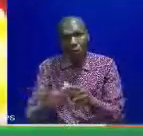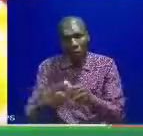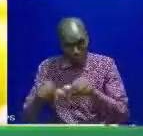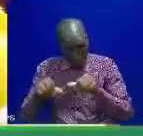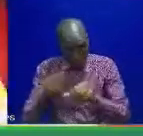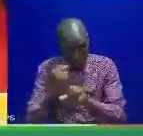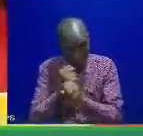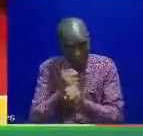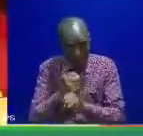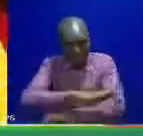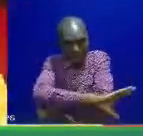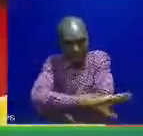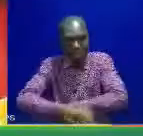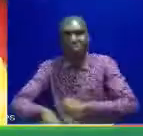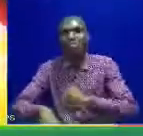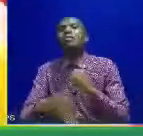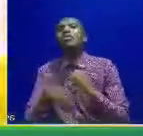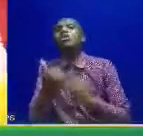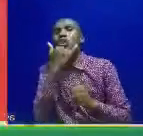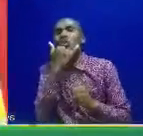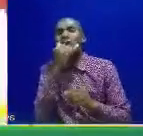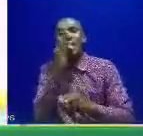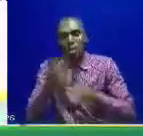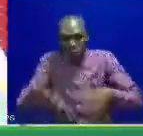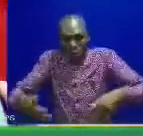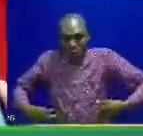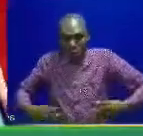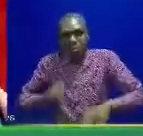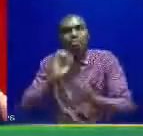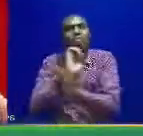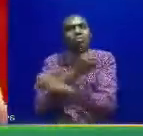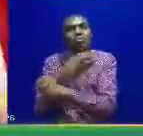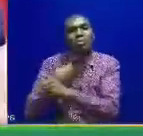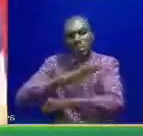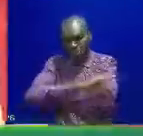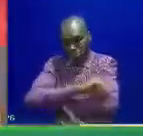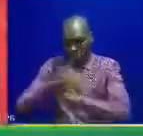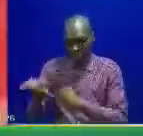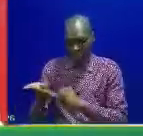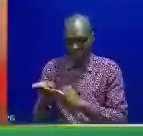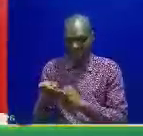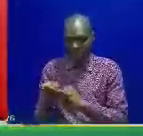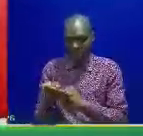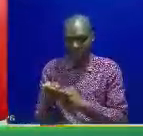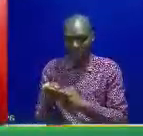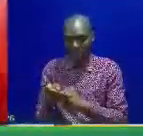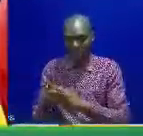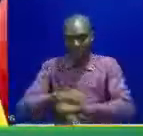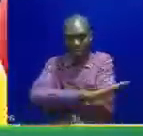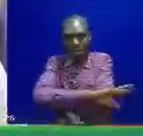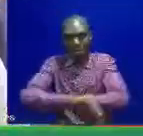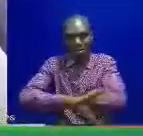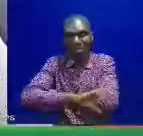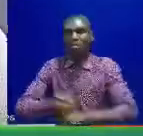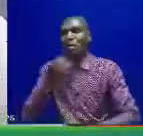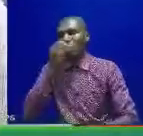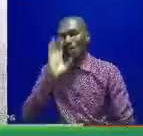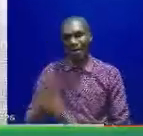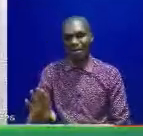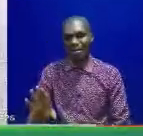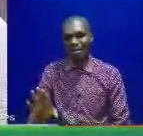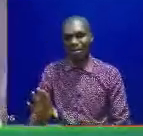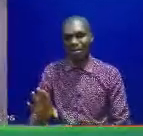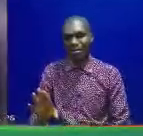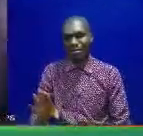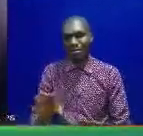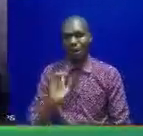ko obo ibi dogente ke baba munancho mosaro chini nyale ko iba tin ko nyara nungo te banga ki obo ibo ki kirguare igonche